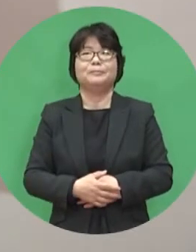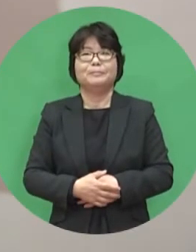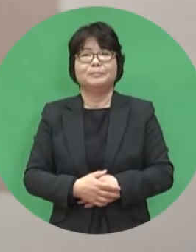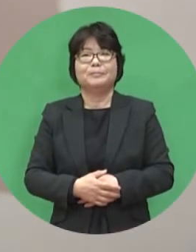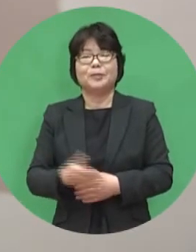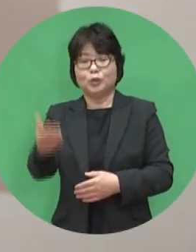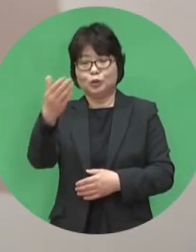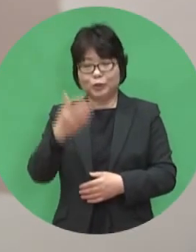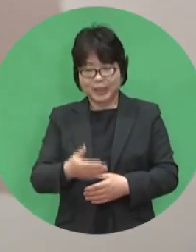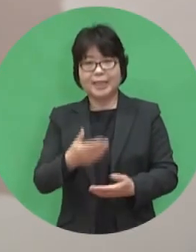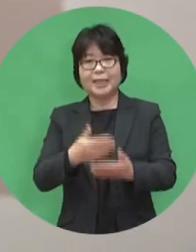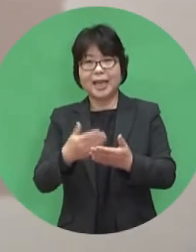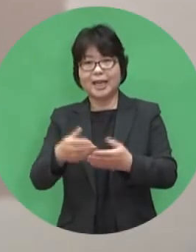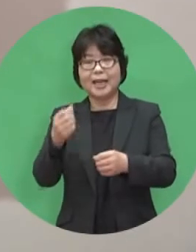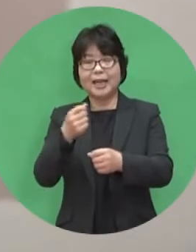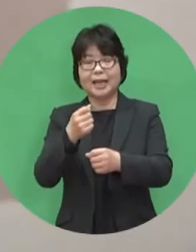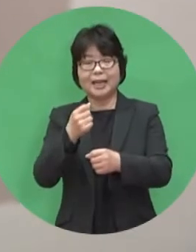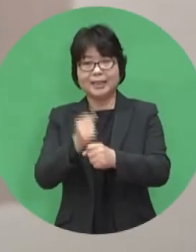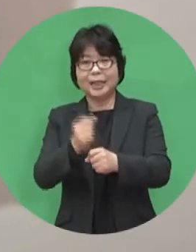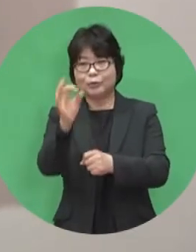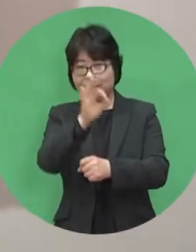続いて絵画作品です。